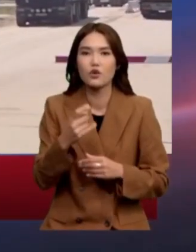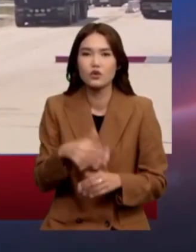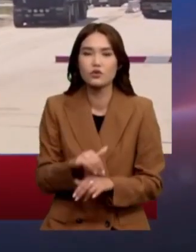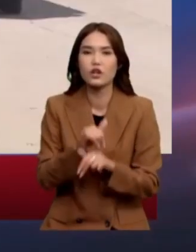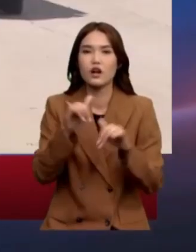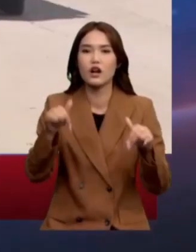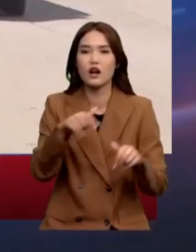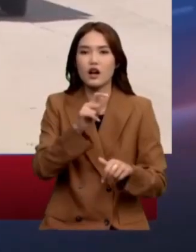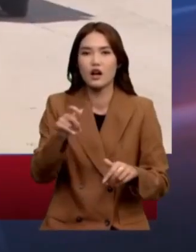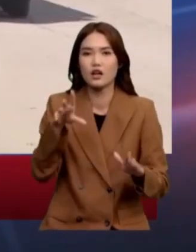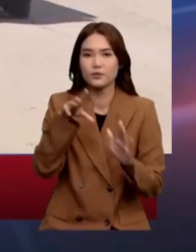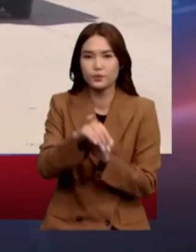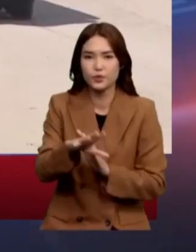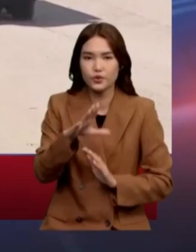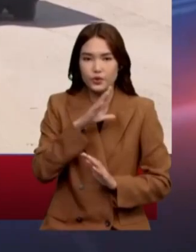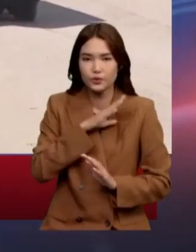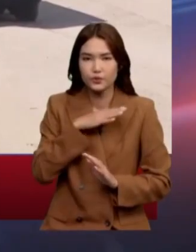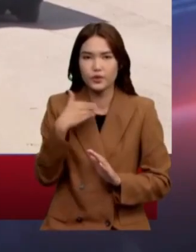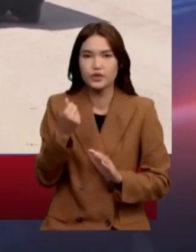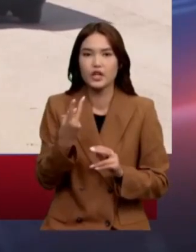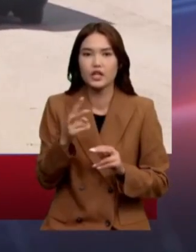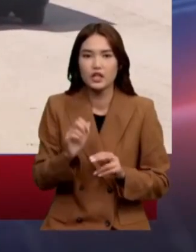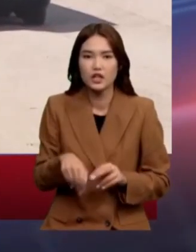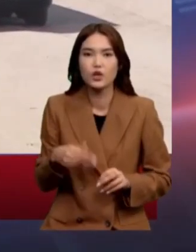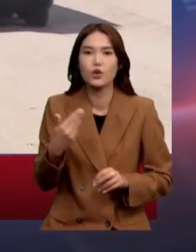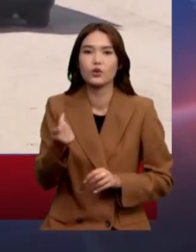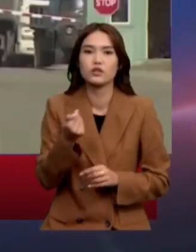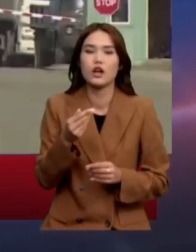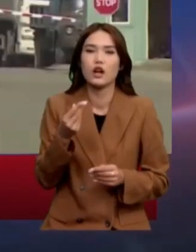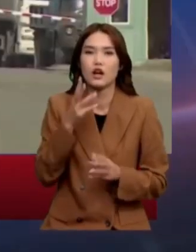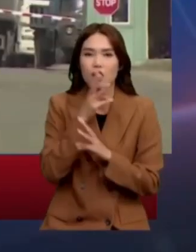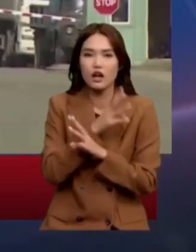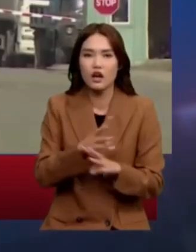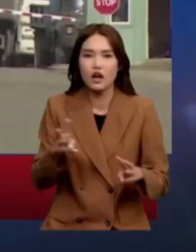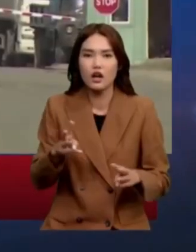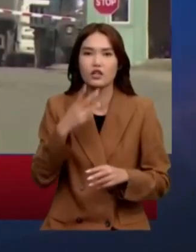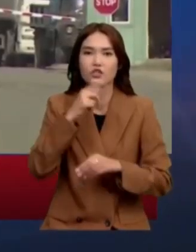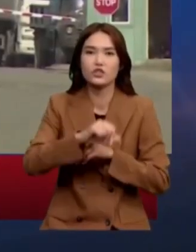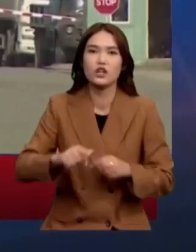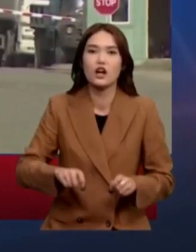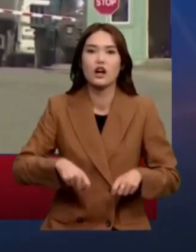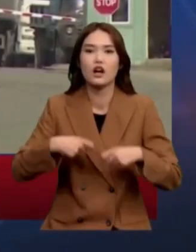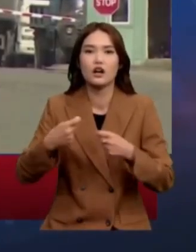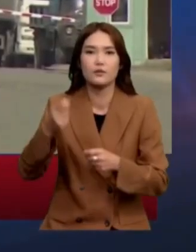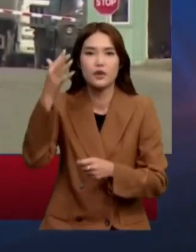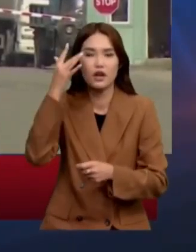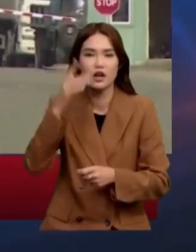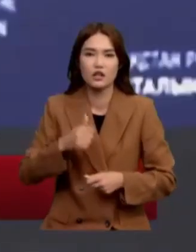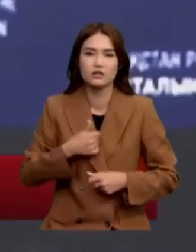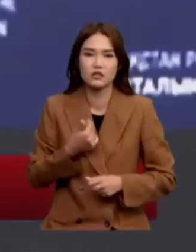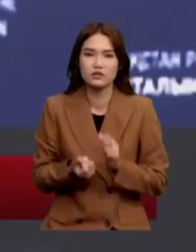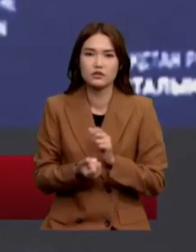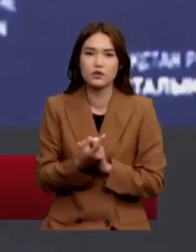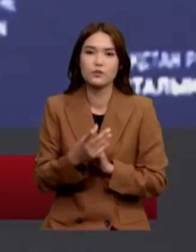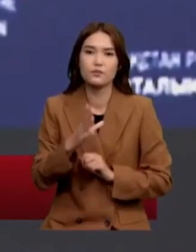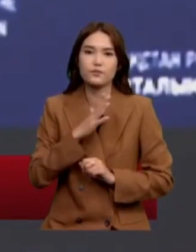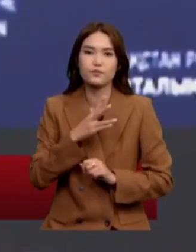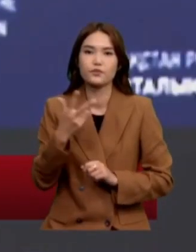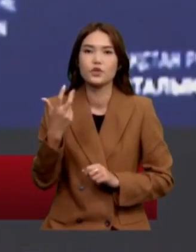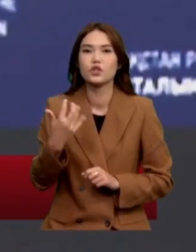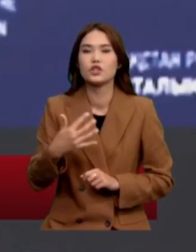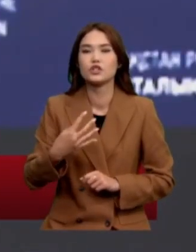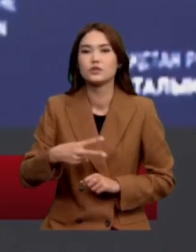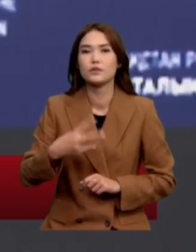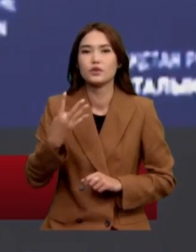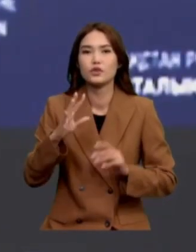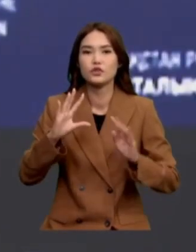анықтапты. Олардың ішінде өзі ғана кетпей қомақты қаржыны шетел асыруға тырысқандар да болған. 324